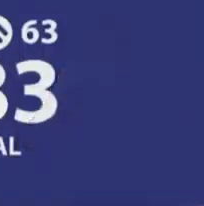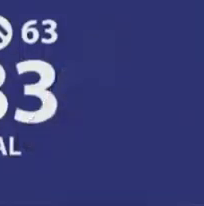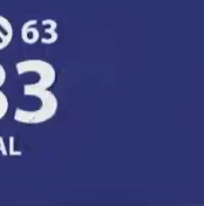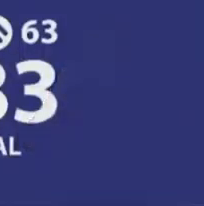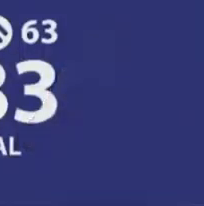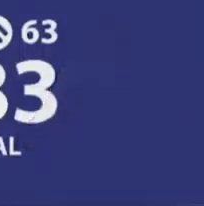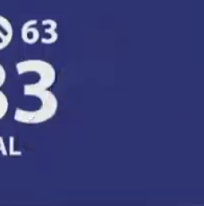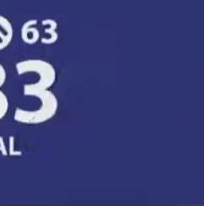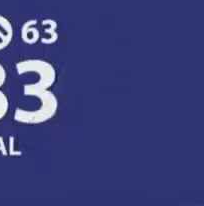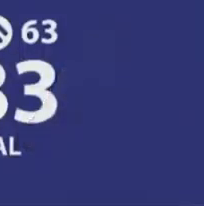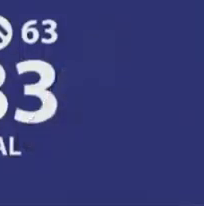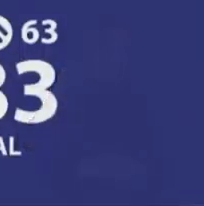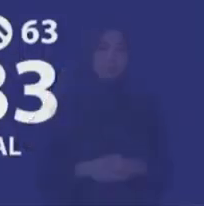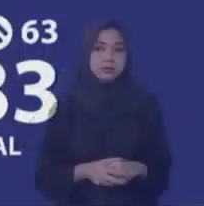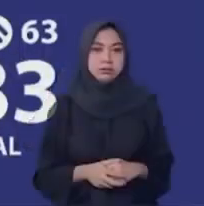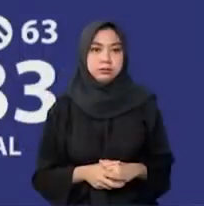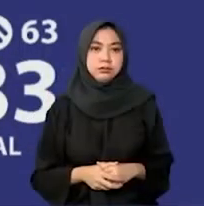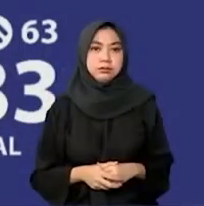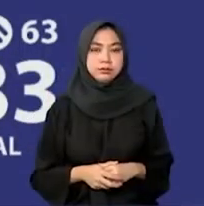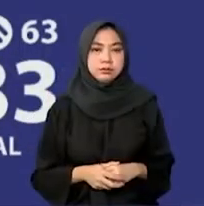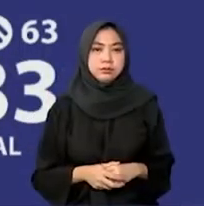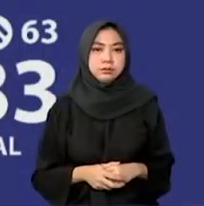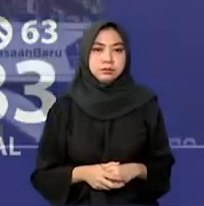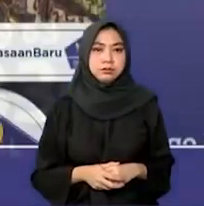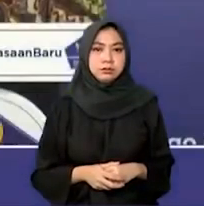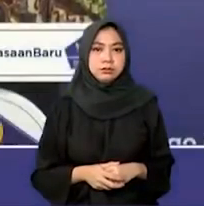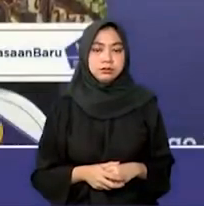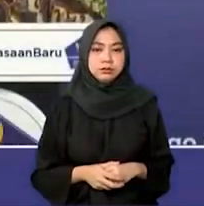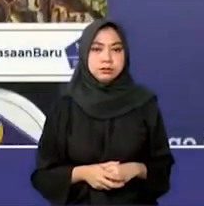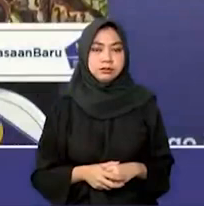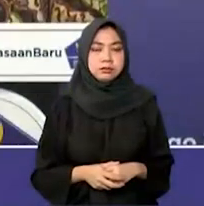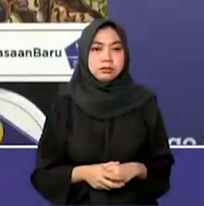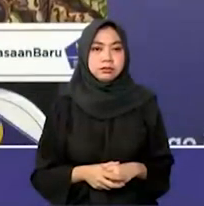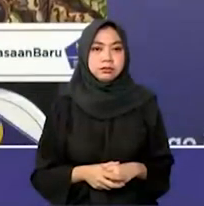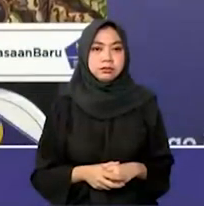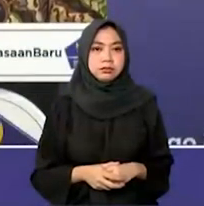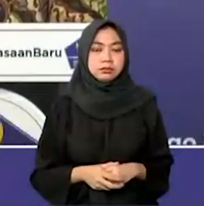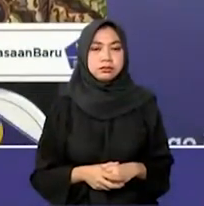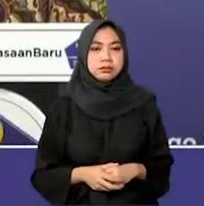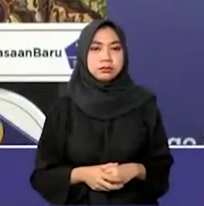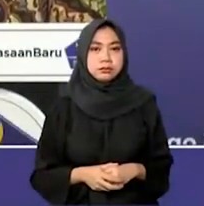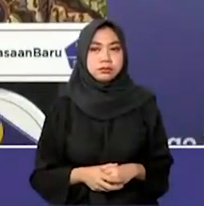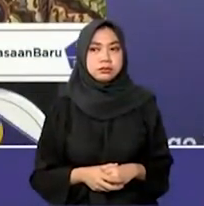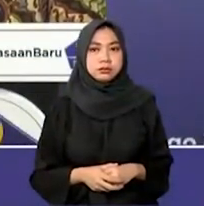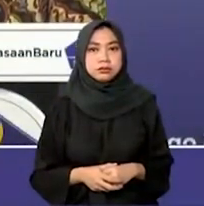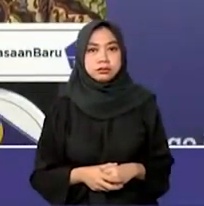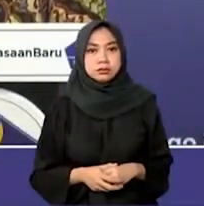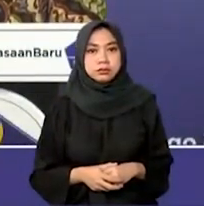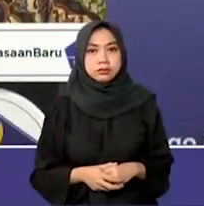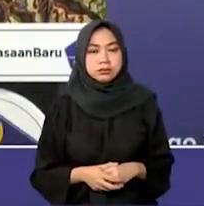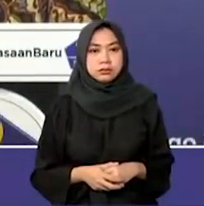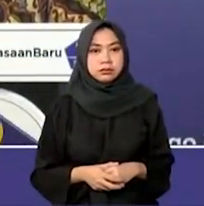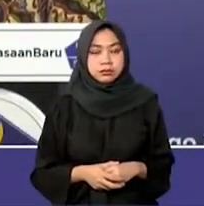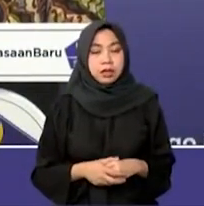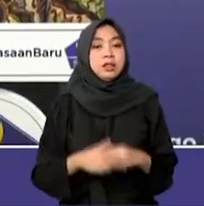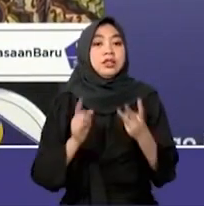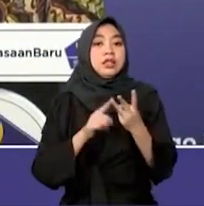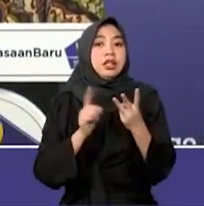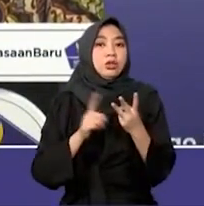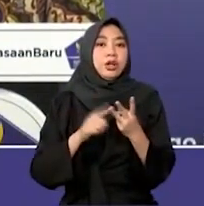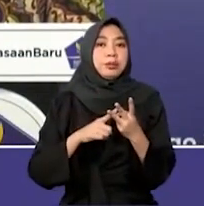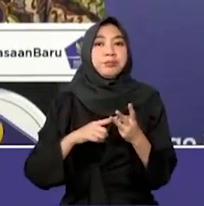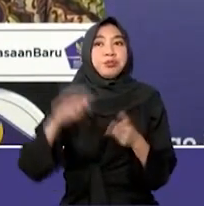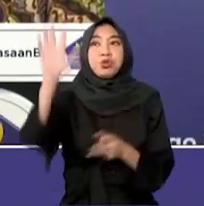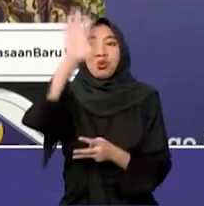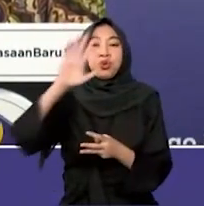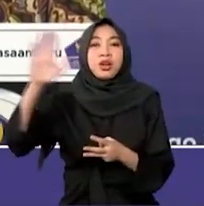diruang pekerjaan ini menjadi sesuatu yang mutlak kita lakukan kemudian mengatur ventilasi dan sirkulasi